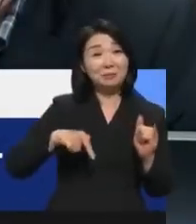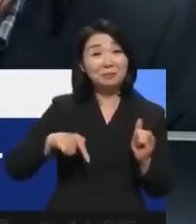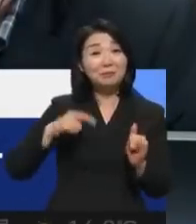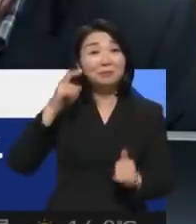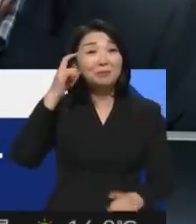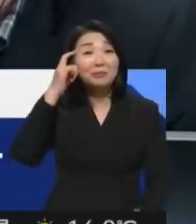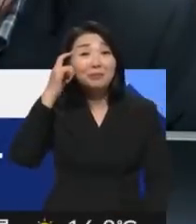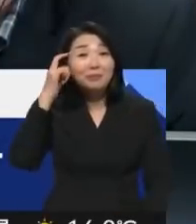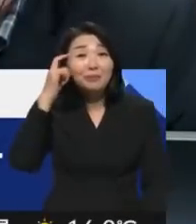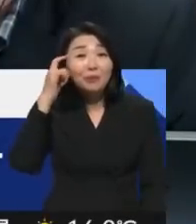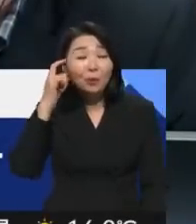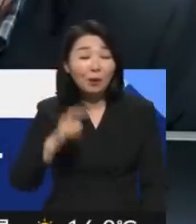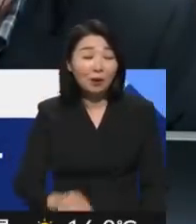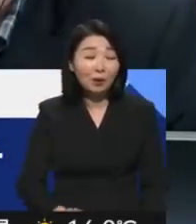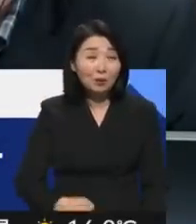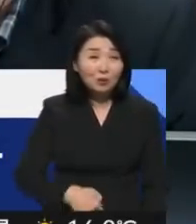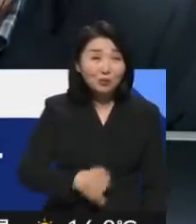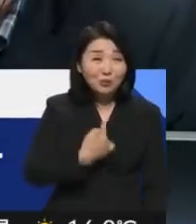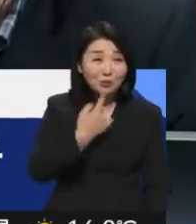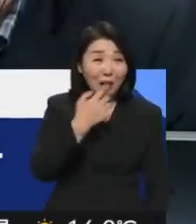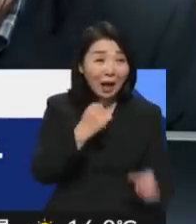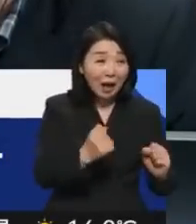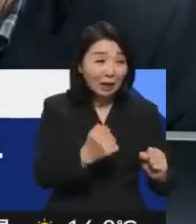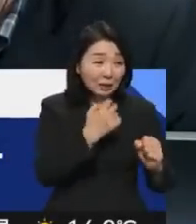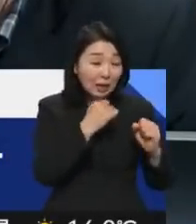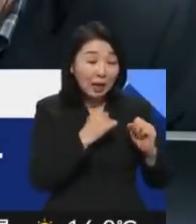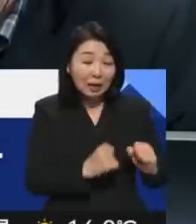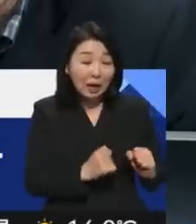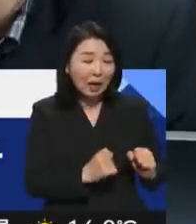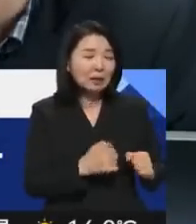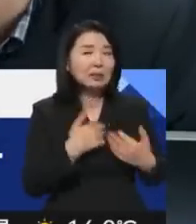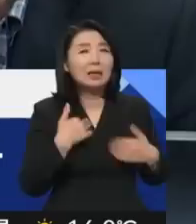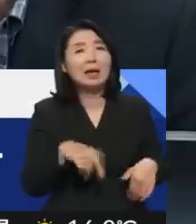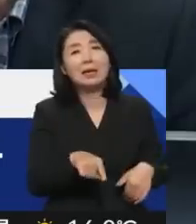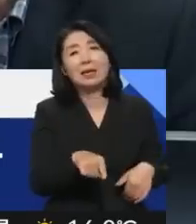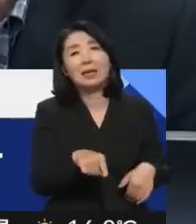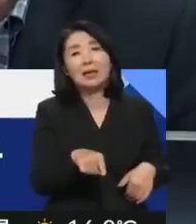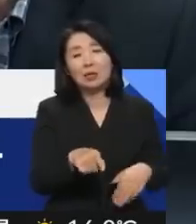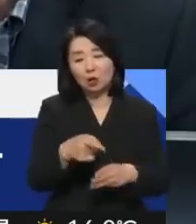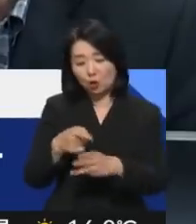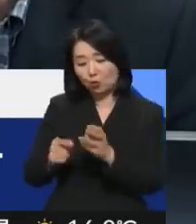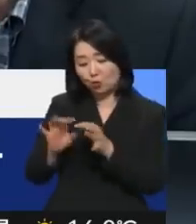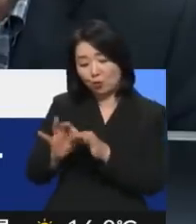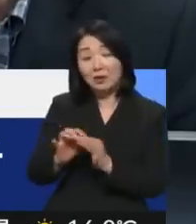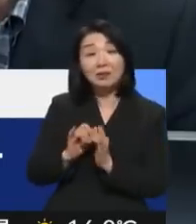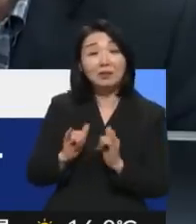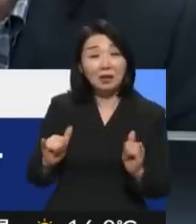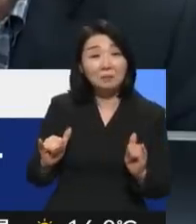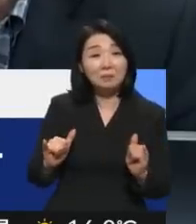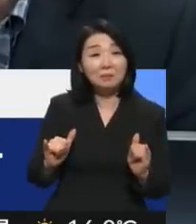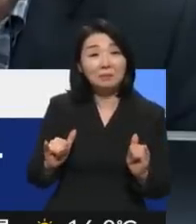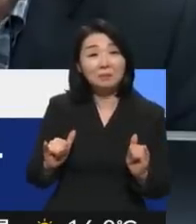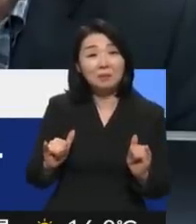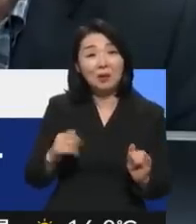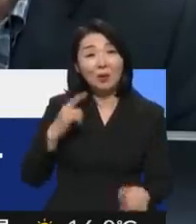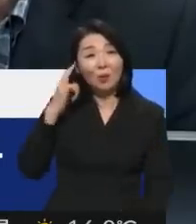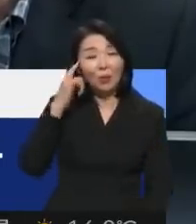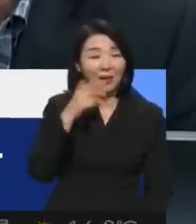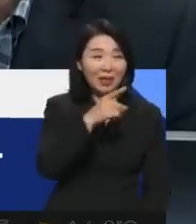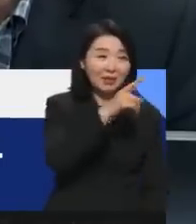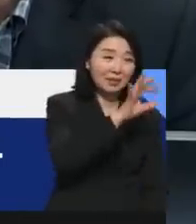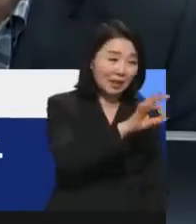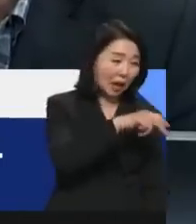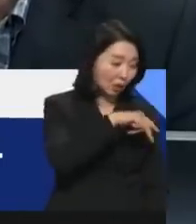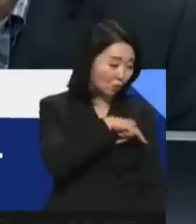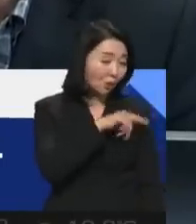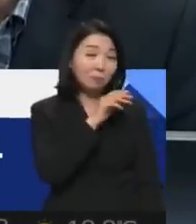굉장히 자생력이 좀 정치인으로서는 약한 분들이 맞다. 윤핵관은 그냥 뭐 장제원 의원 사례에서